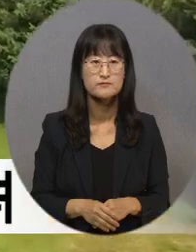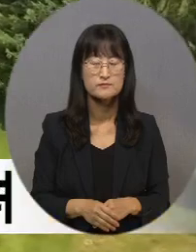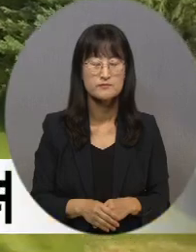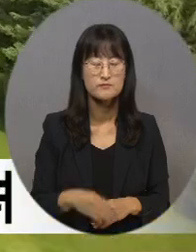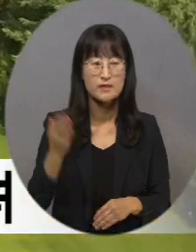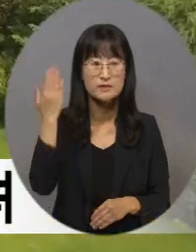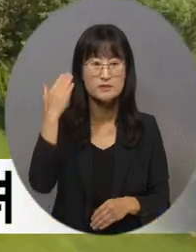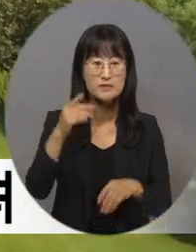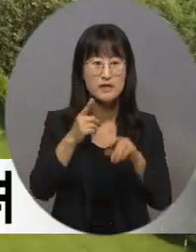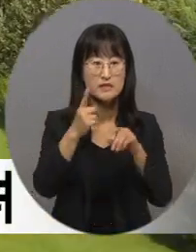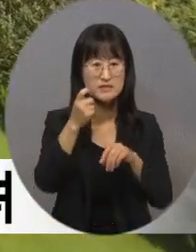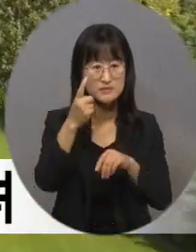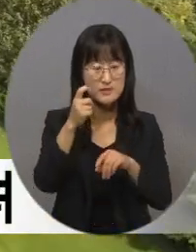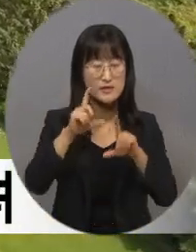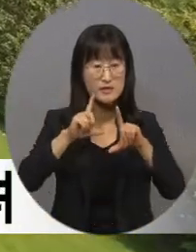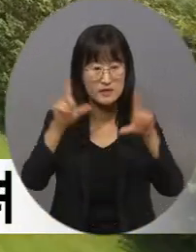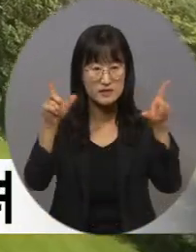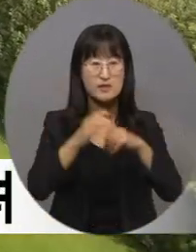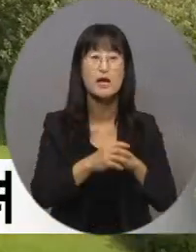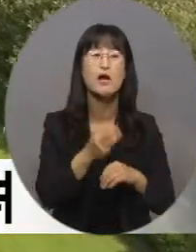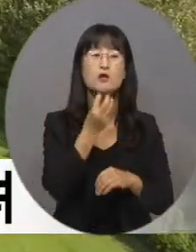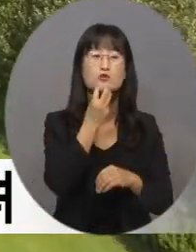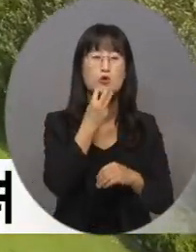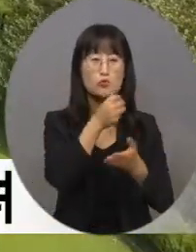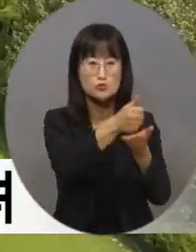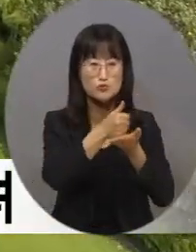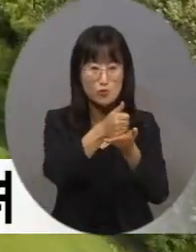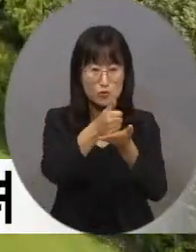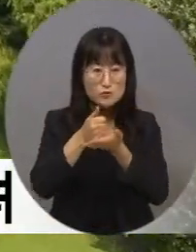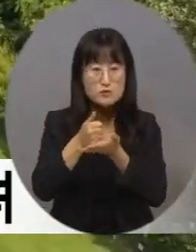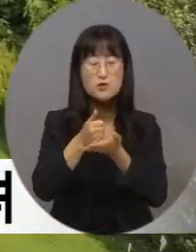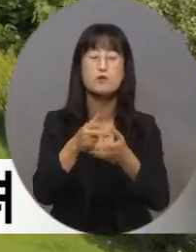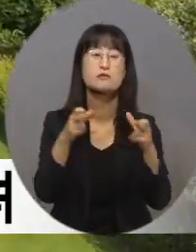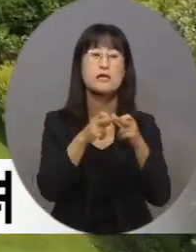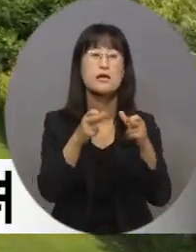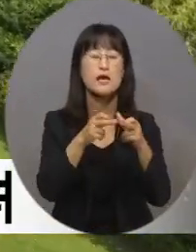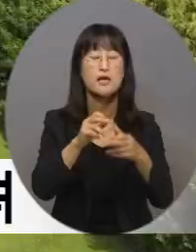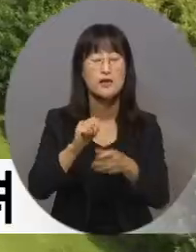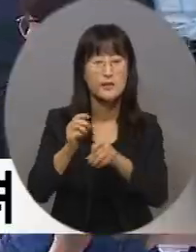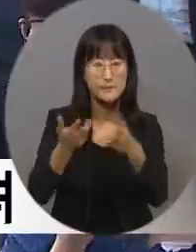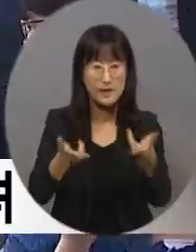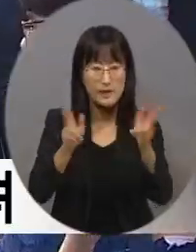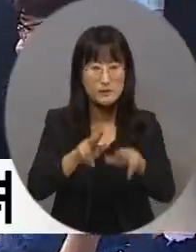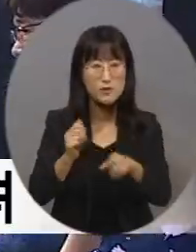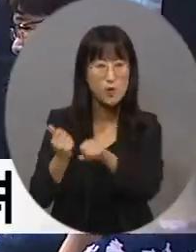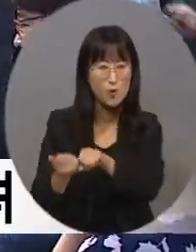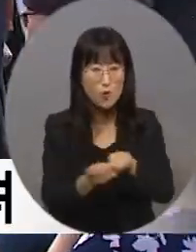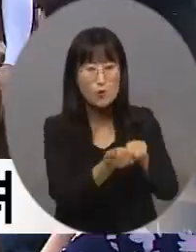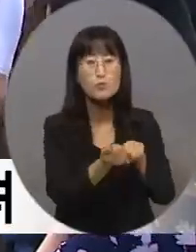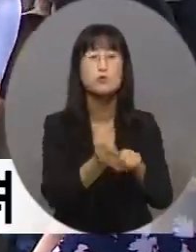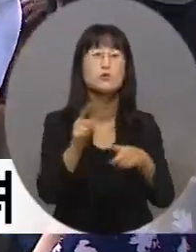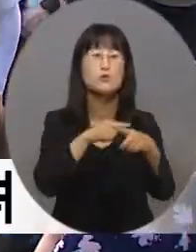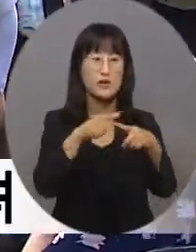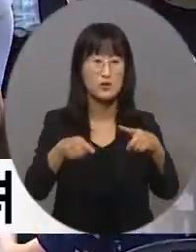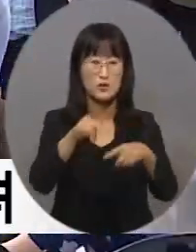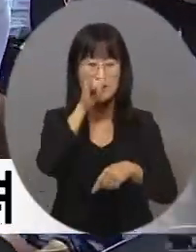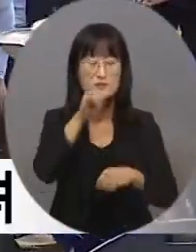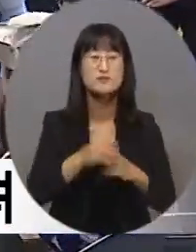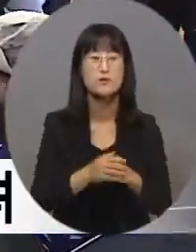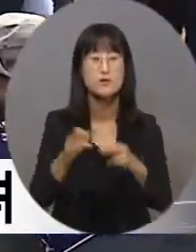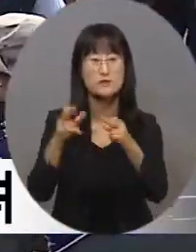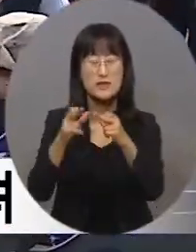지난 11일 제1회 서울국제초청 장애인 파크골프대회가 열렸습니다. 서울특별시